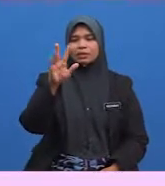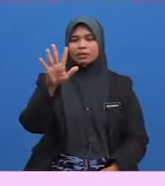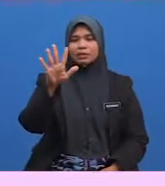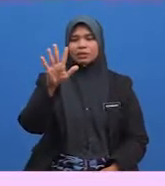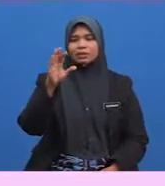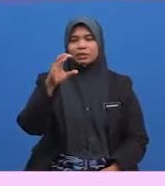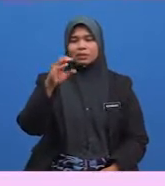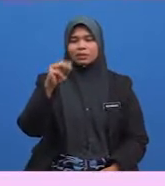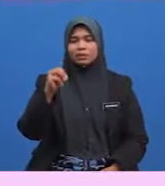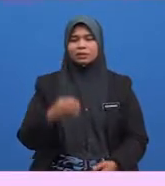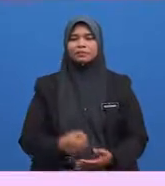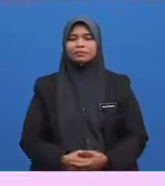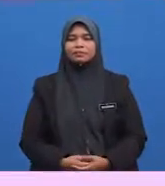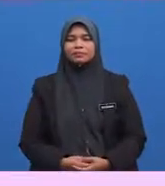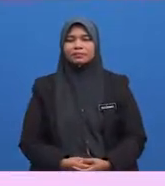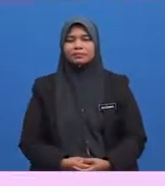cm.